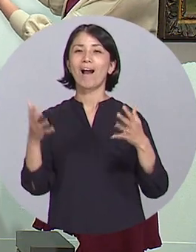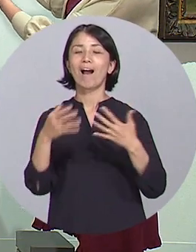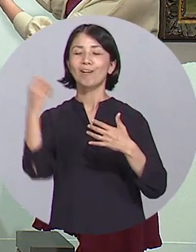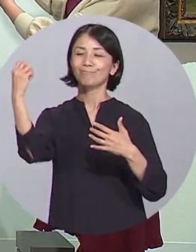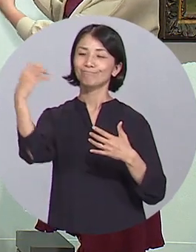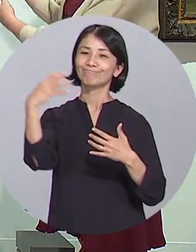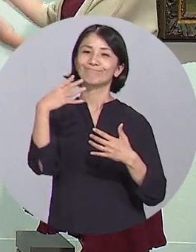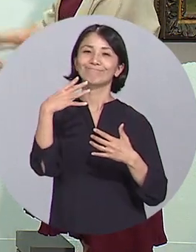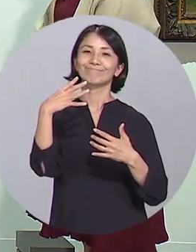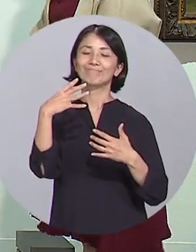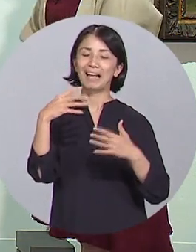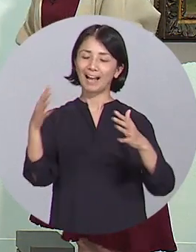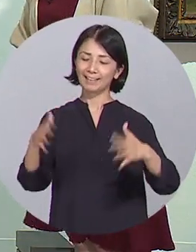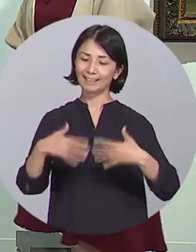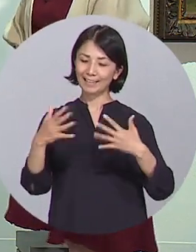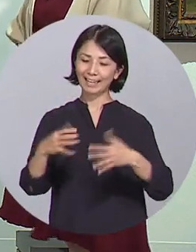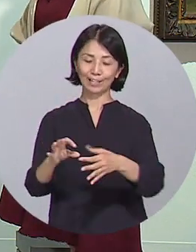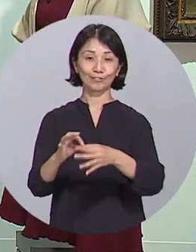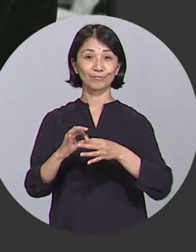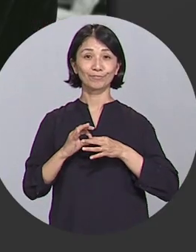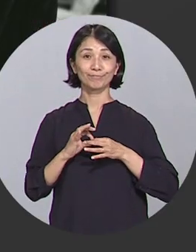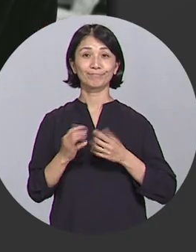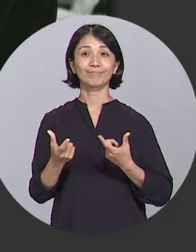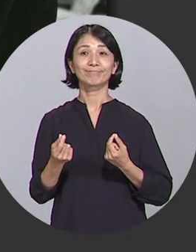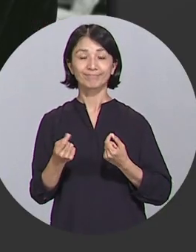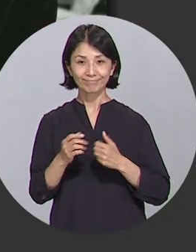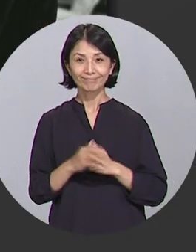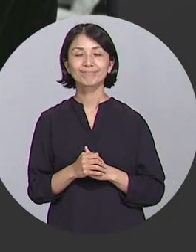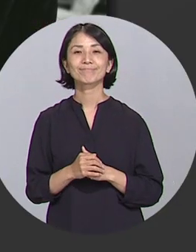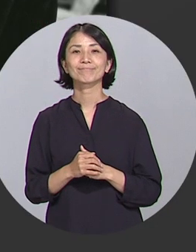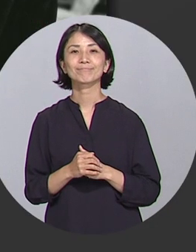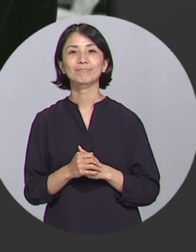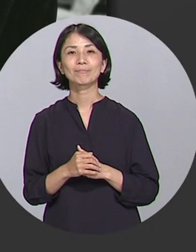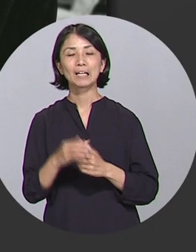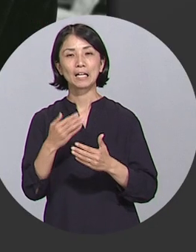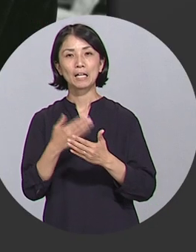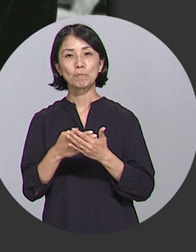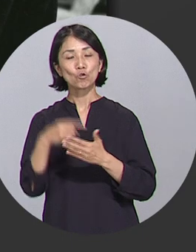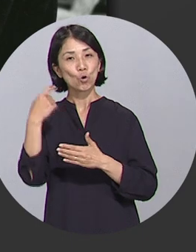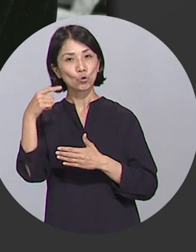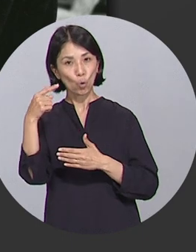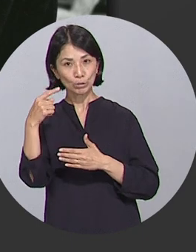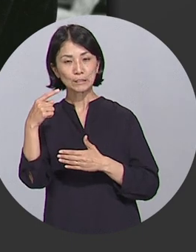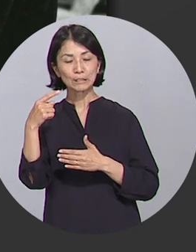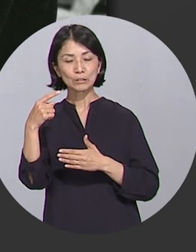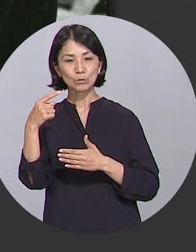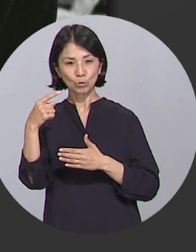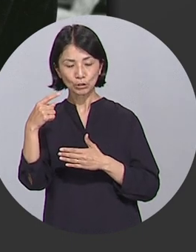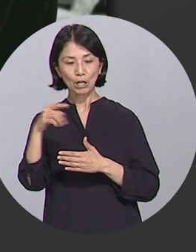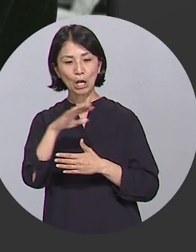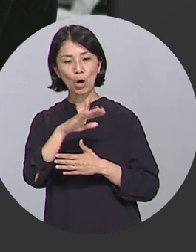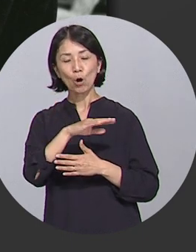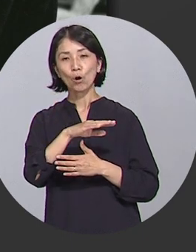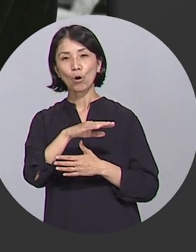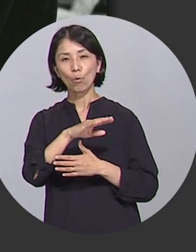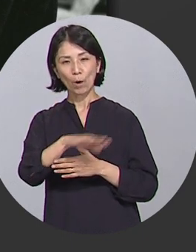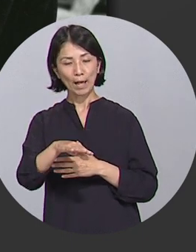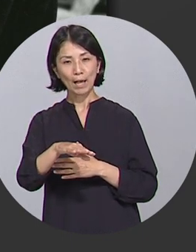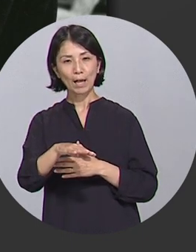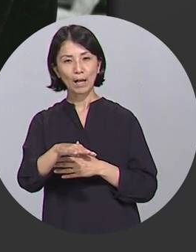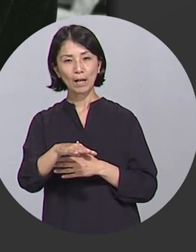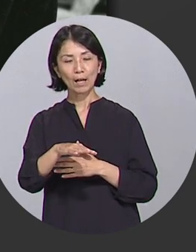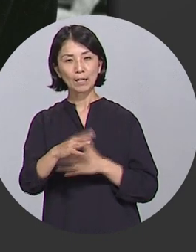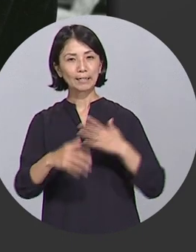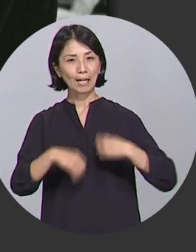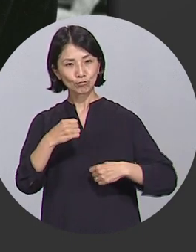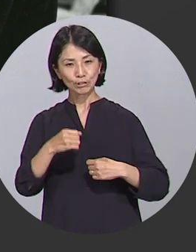が入ってきてる暖かさも感じますね。 図画教師として須田国太や里見明政といった優れた